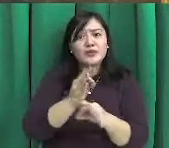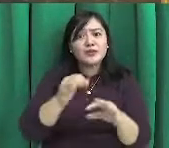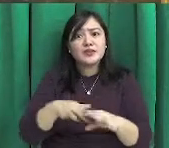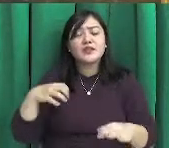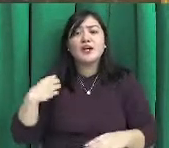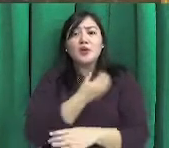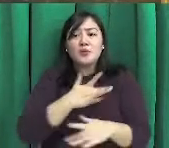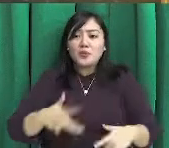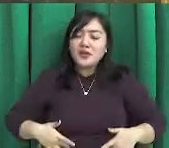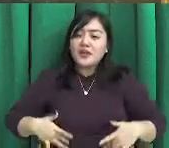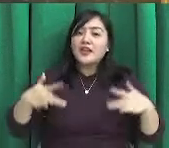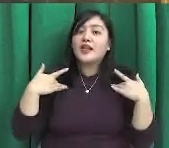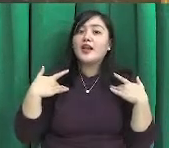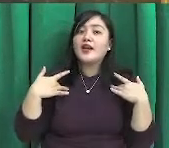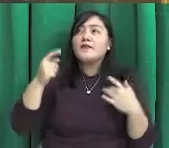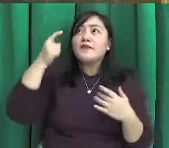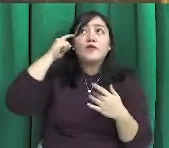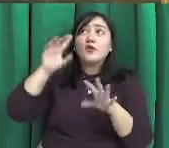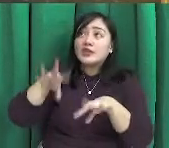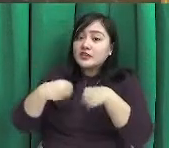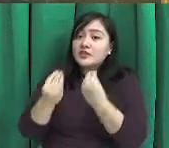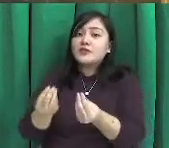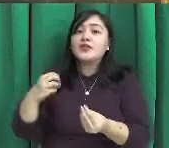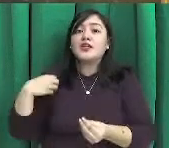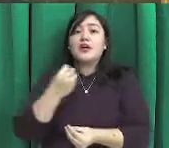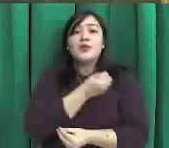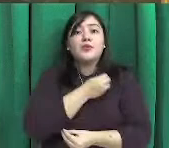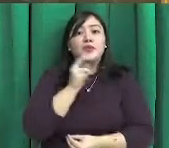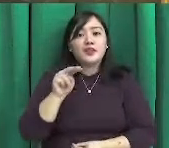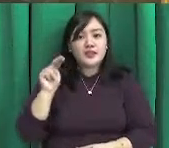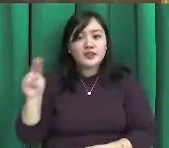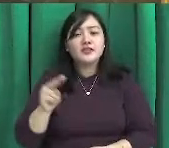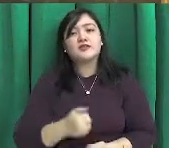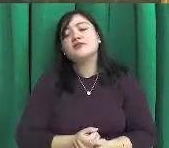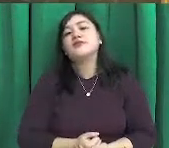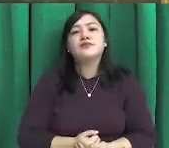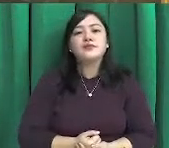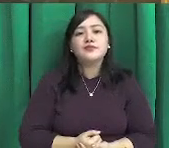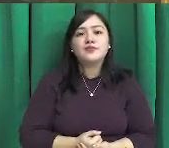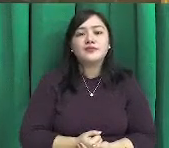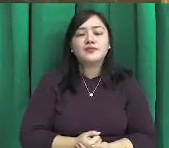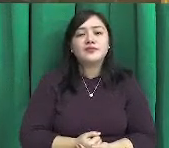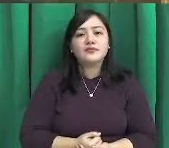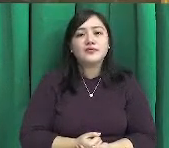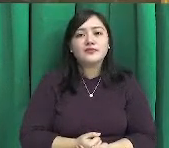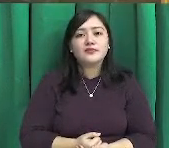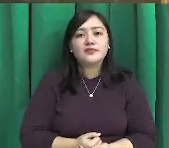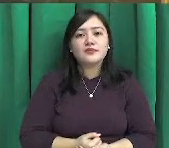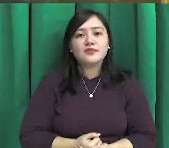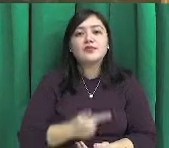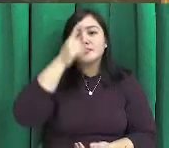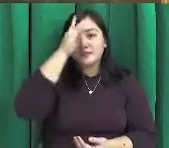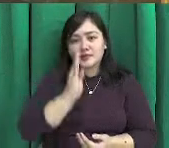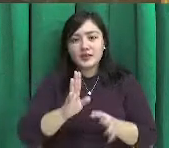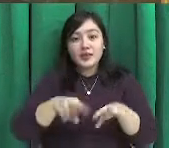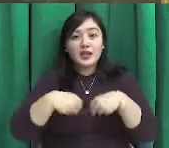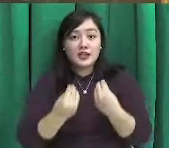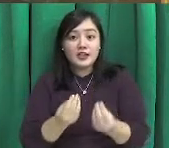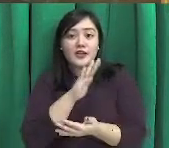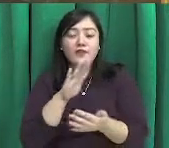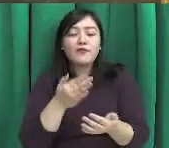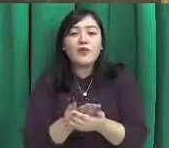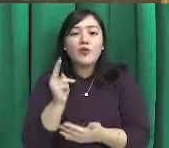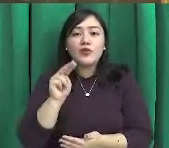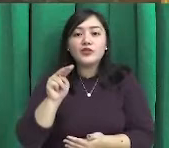nawala. Na-sustain po kami ng Panginoon. Nabayaran po namin for that span of